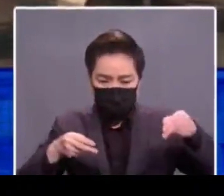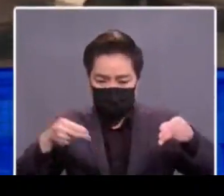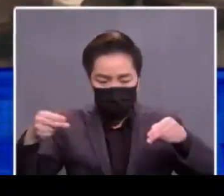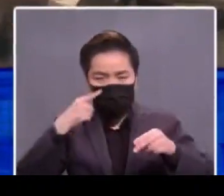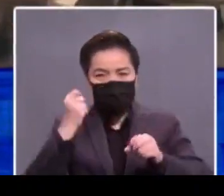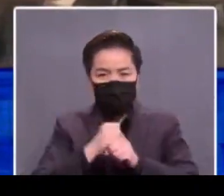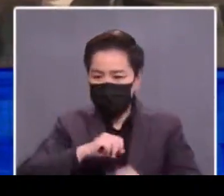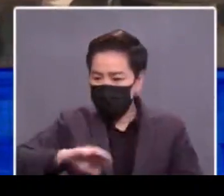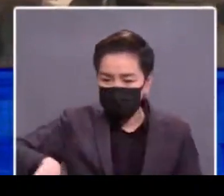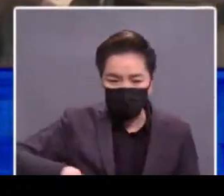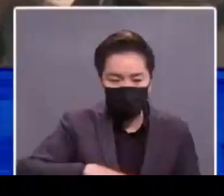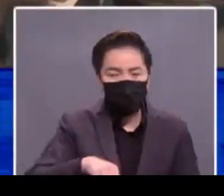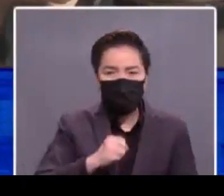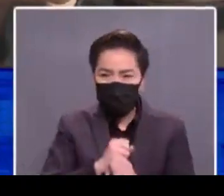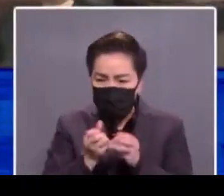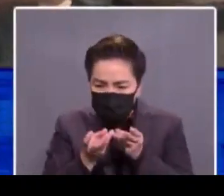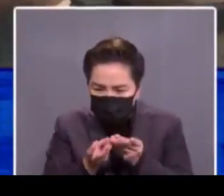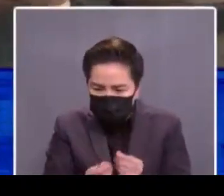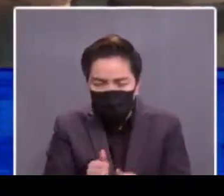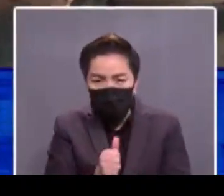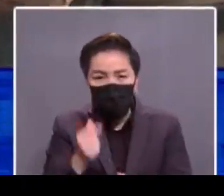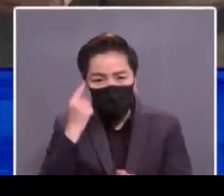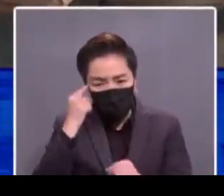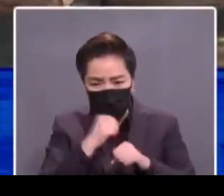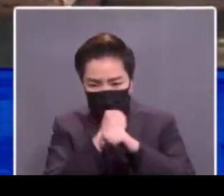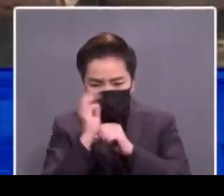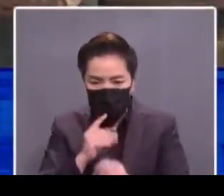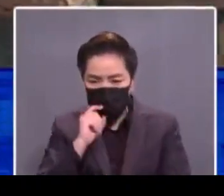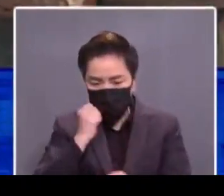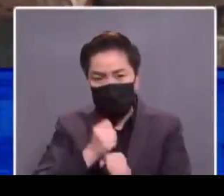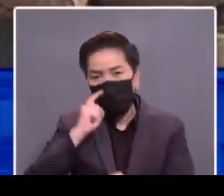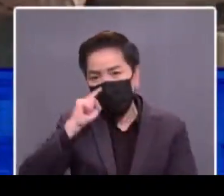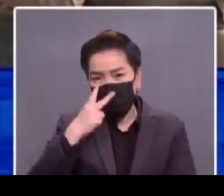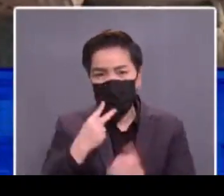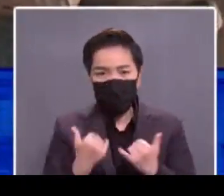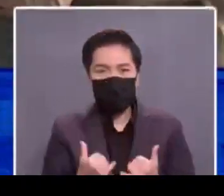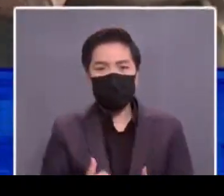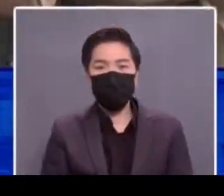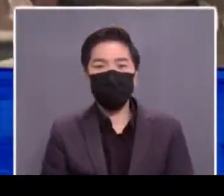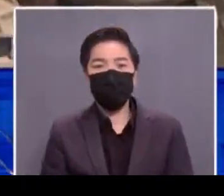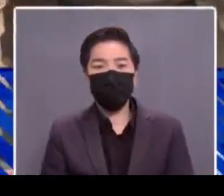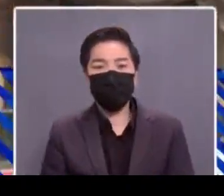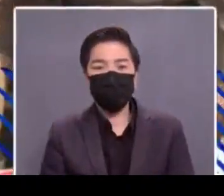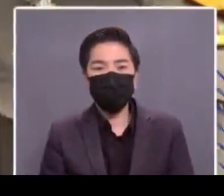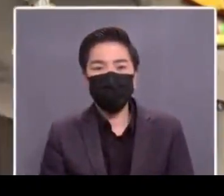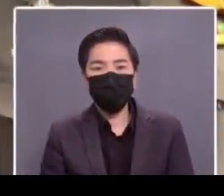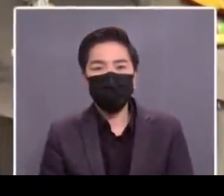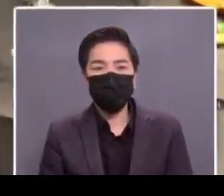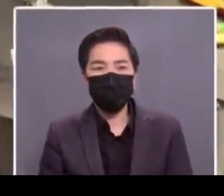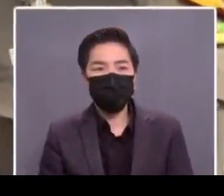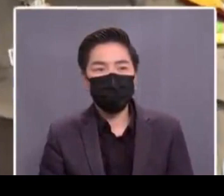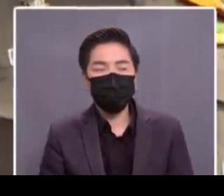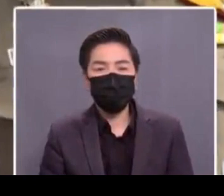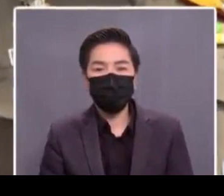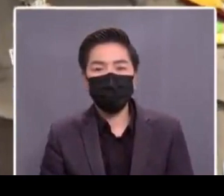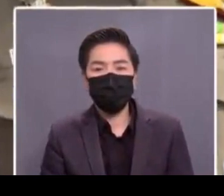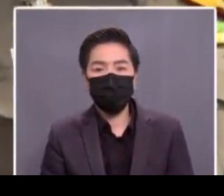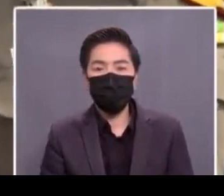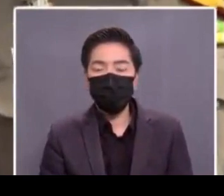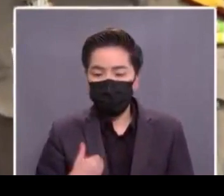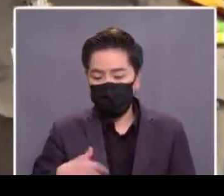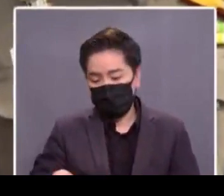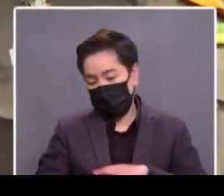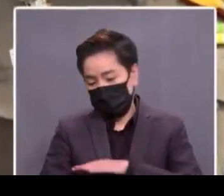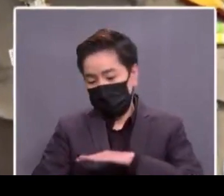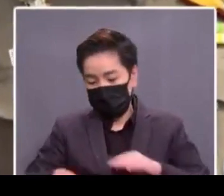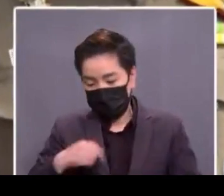ดภัยภายในห้างทองให้ดียิ่งขึ้นเพื่อป้องกันคนร้ายก่อเหตุซ้ำค่ะ จากการพิสูจน์ทราบทางพย